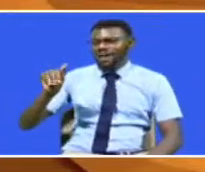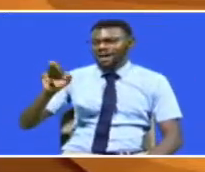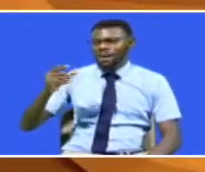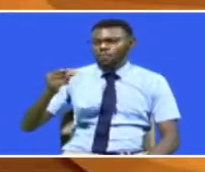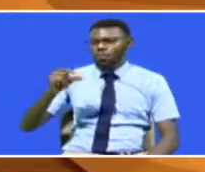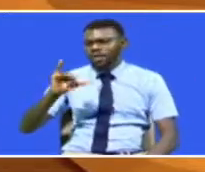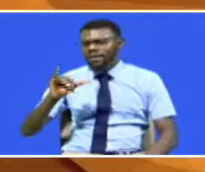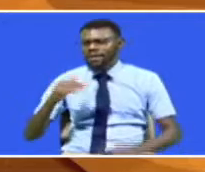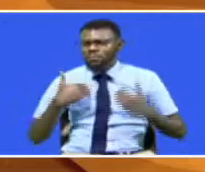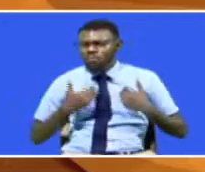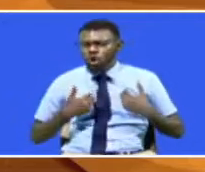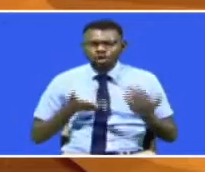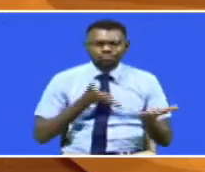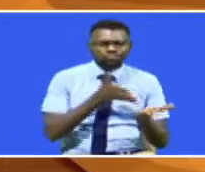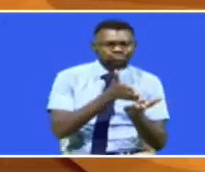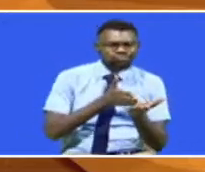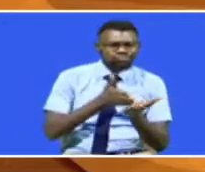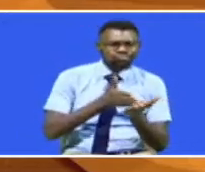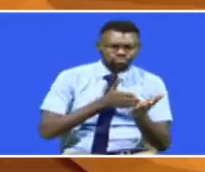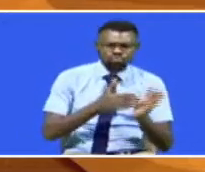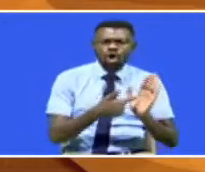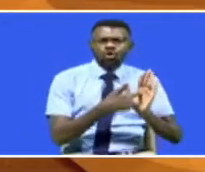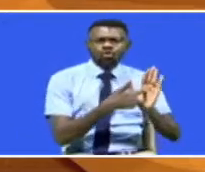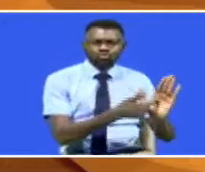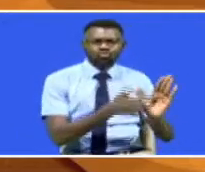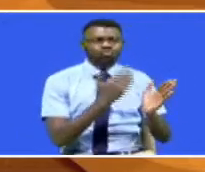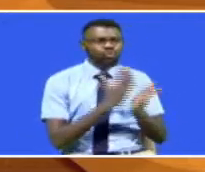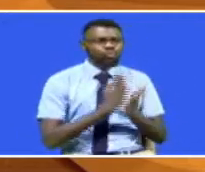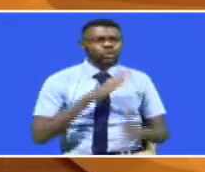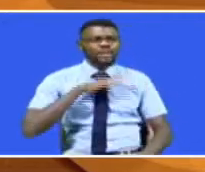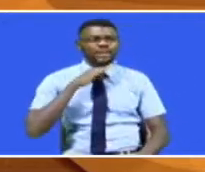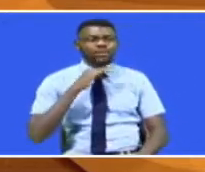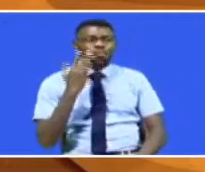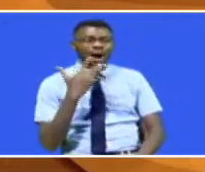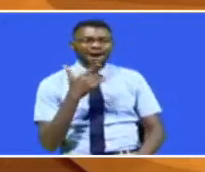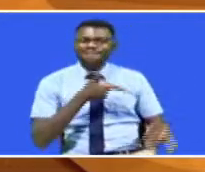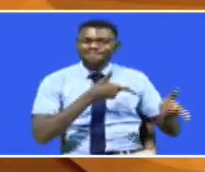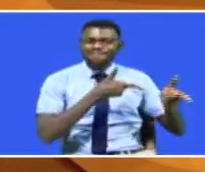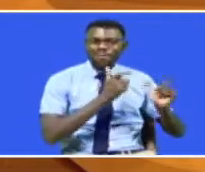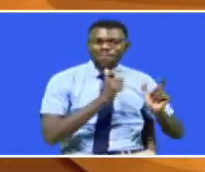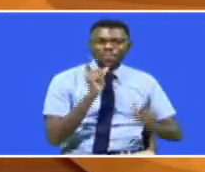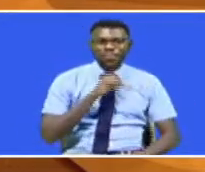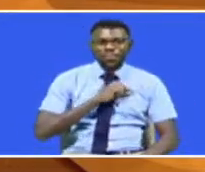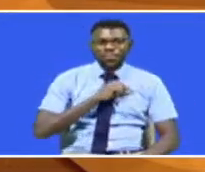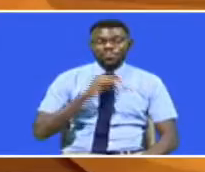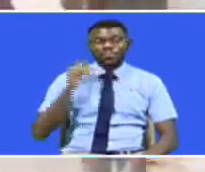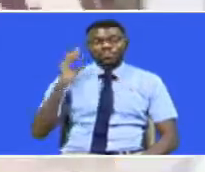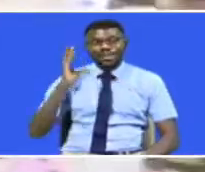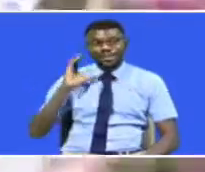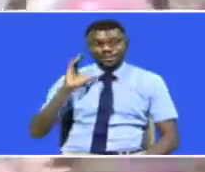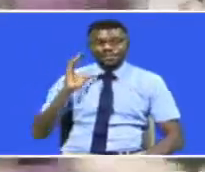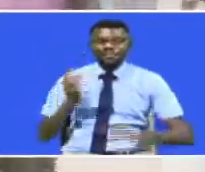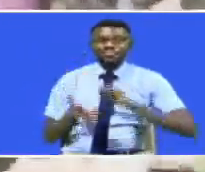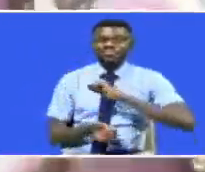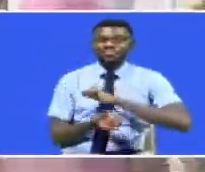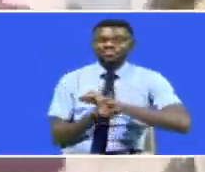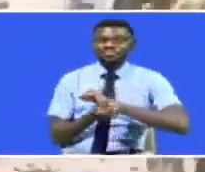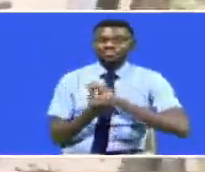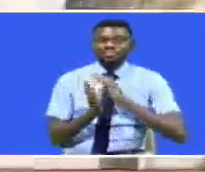ulibaini kwamba wawili hao waliaga dunia kutokana na majeraha ya risasi. Clement Masombo ana taarifa hii.